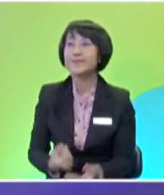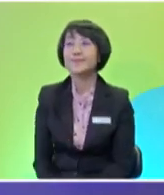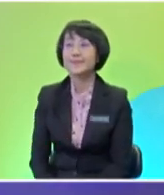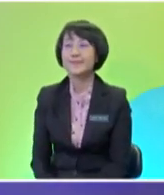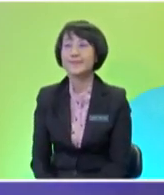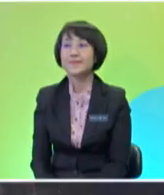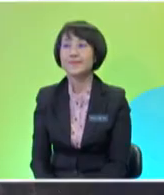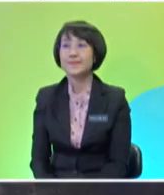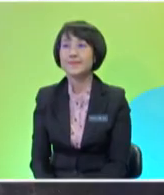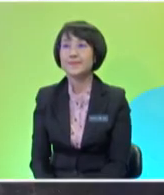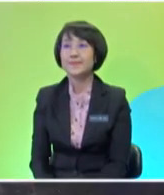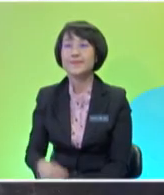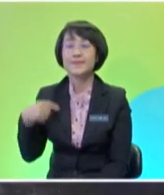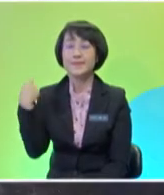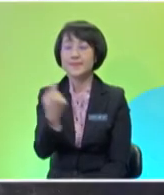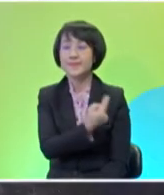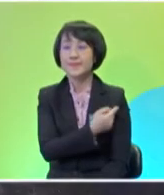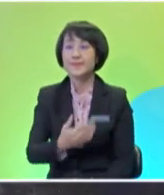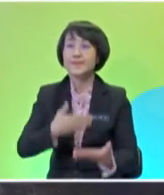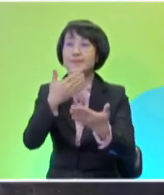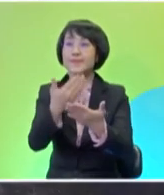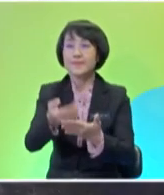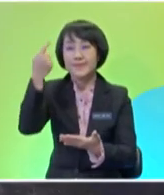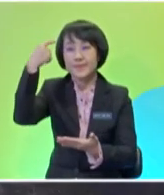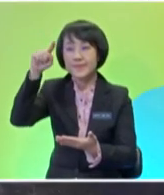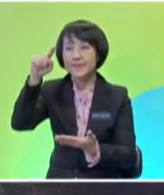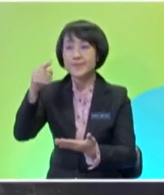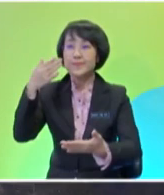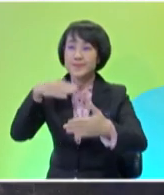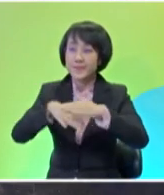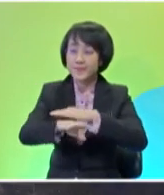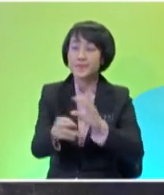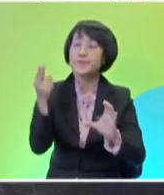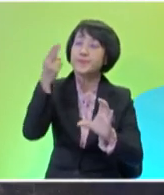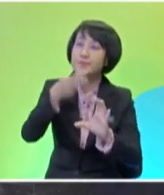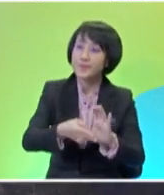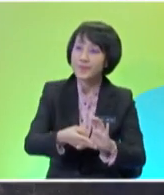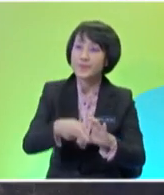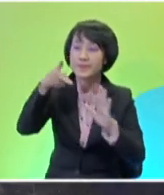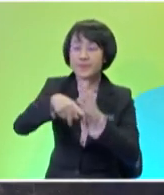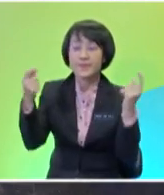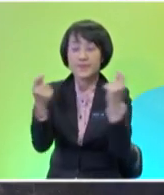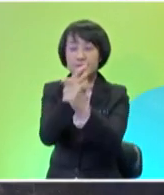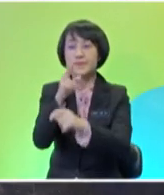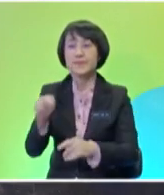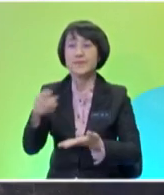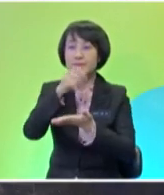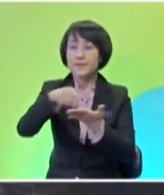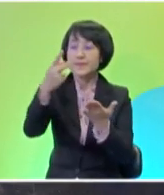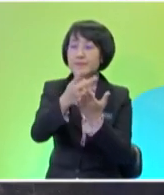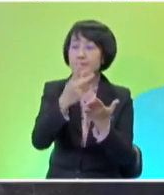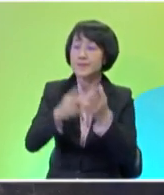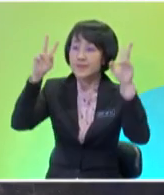kami bercadar untuk masuk ke dalam pertandingan menulis karangan bertajuk cita-cita saya